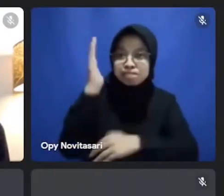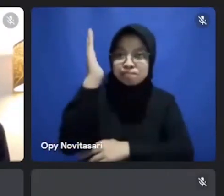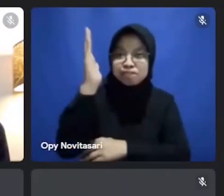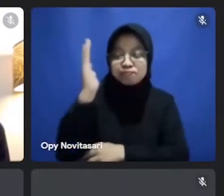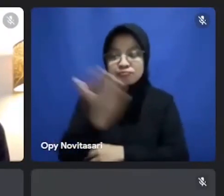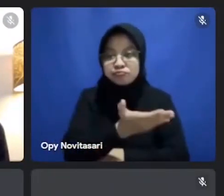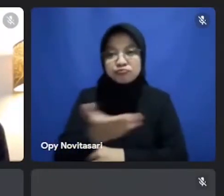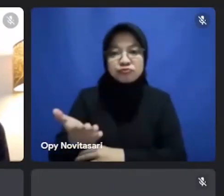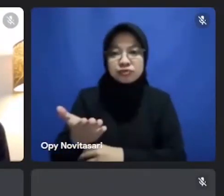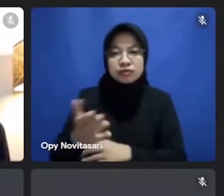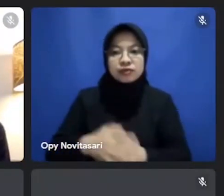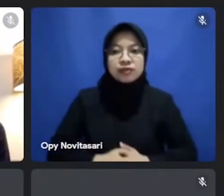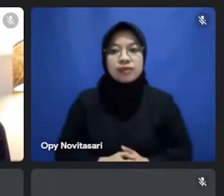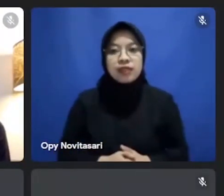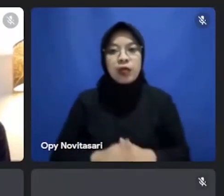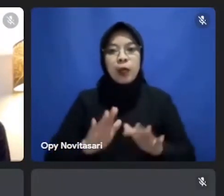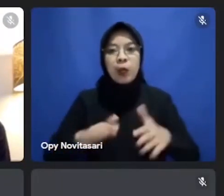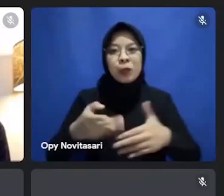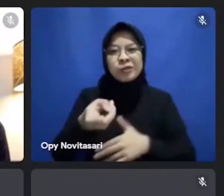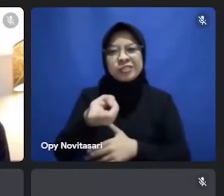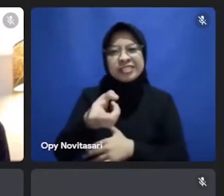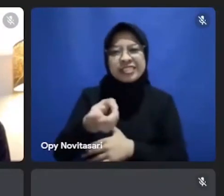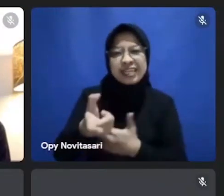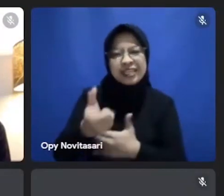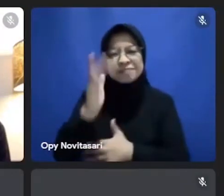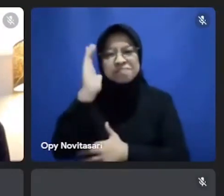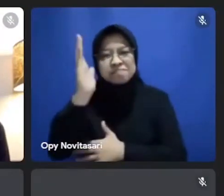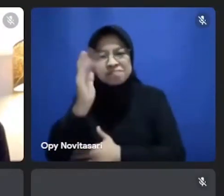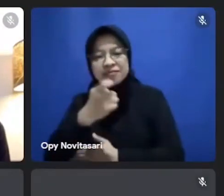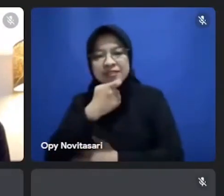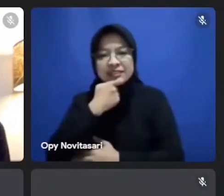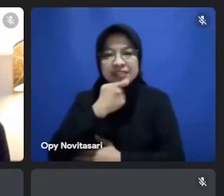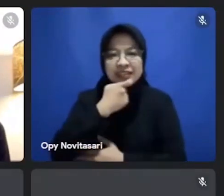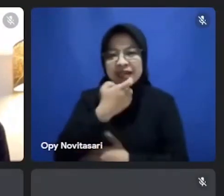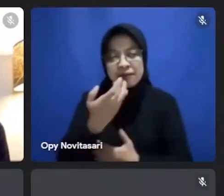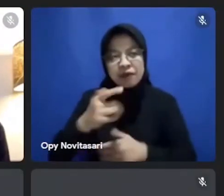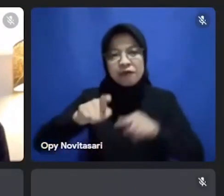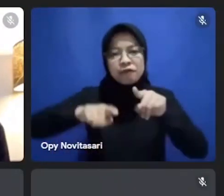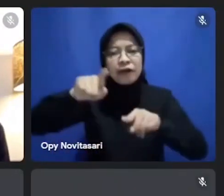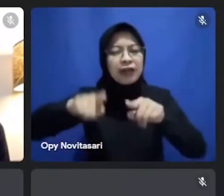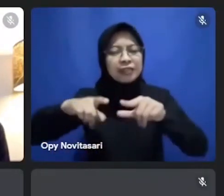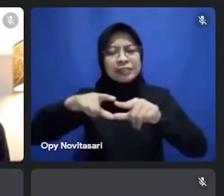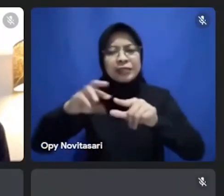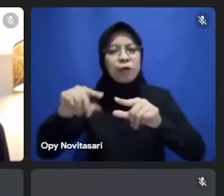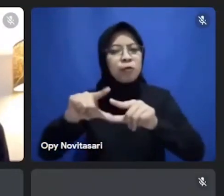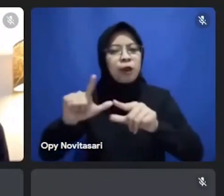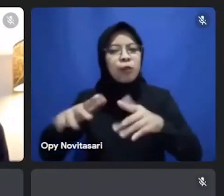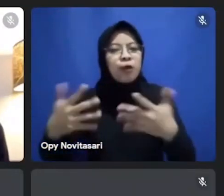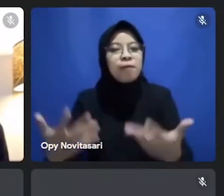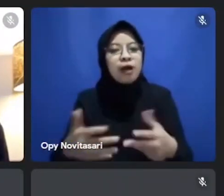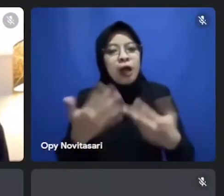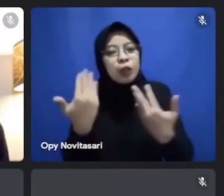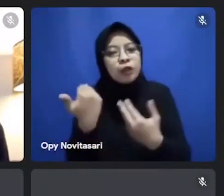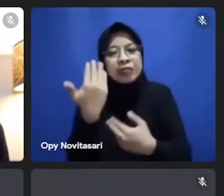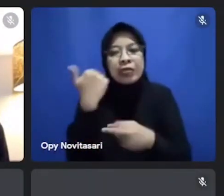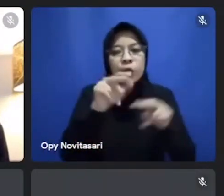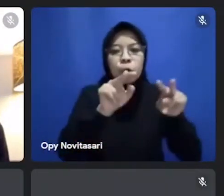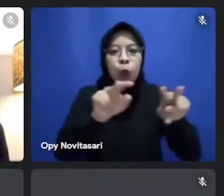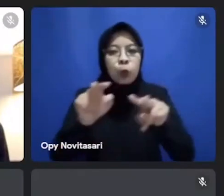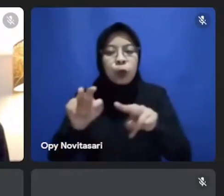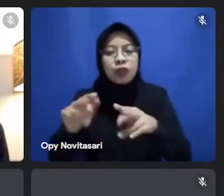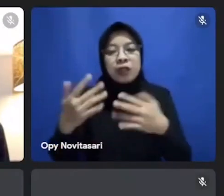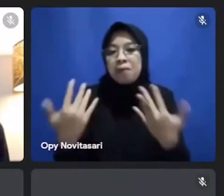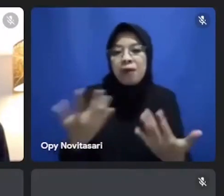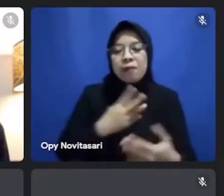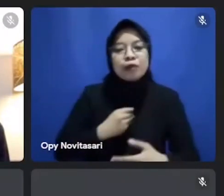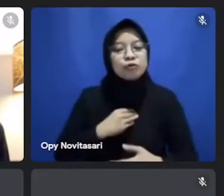chat Mungkin sedikit ee memaparkan mengenai apa yang tadi Ee kita saksikan bersama di sesi kuliah tersebut